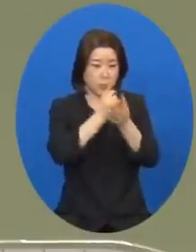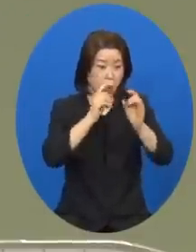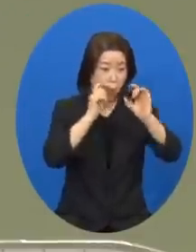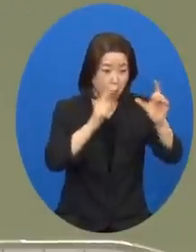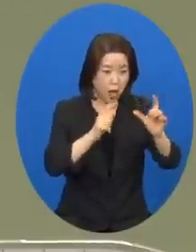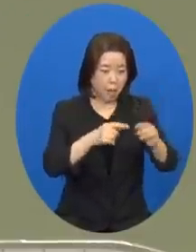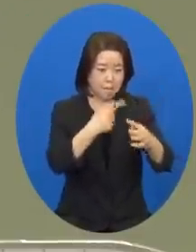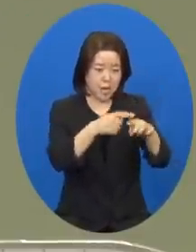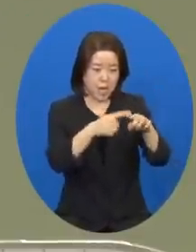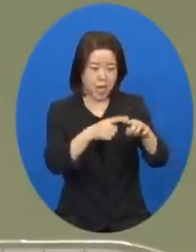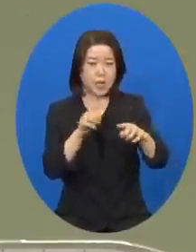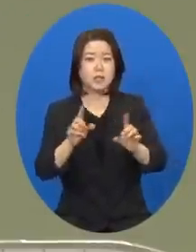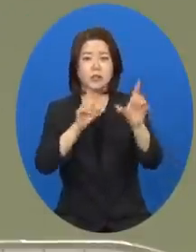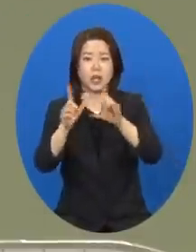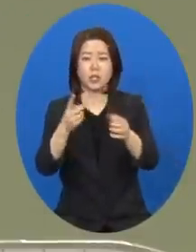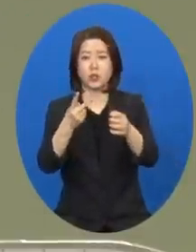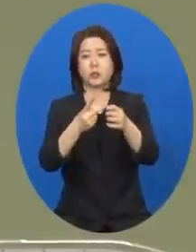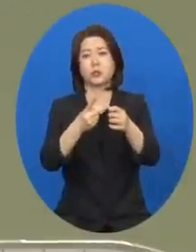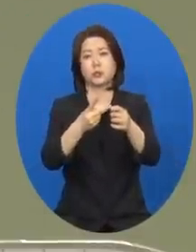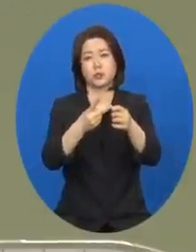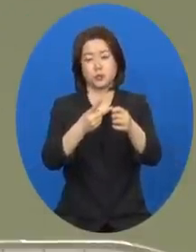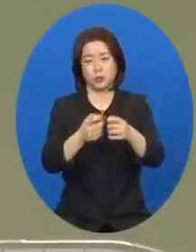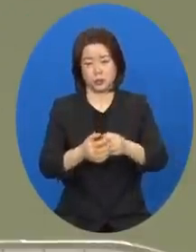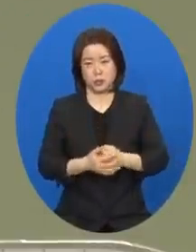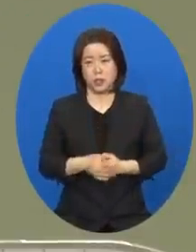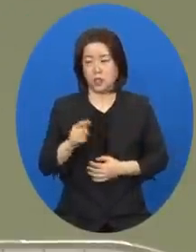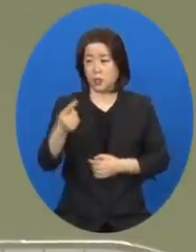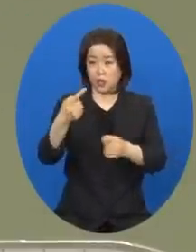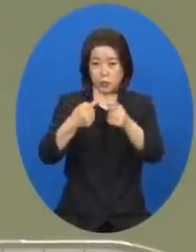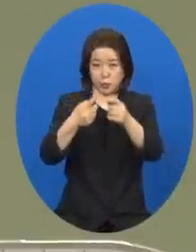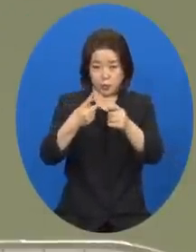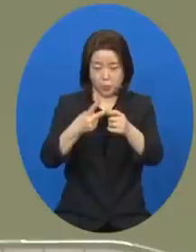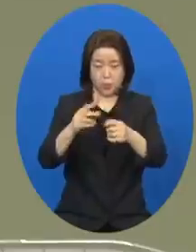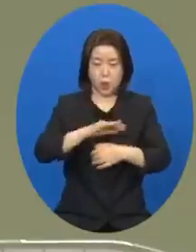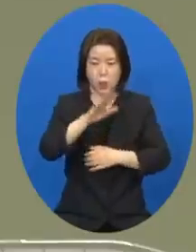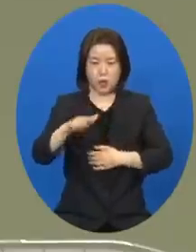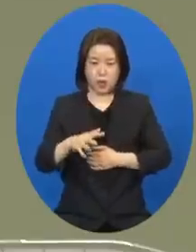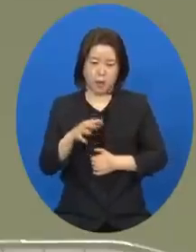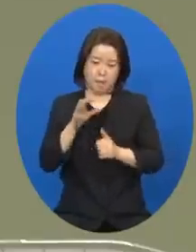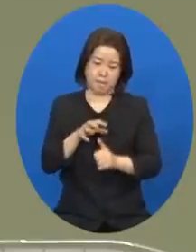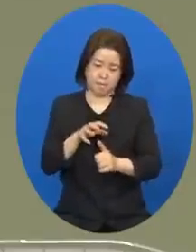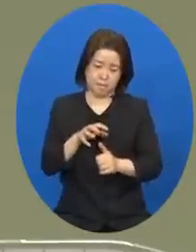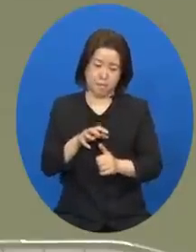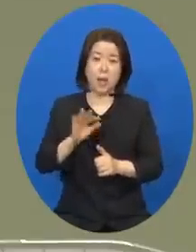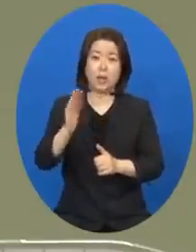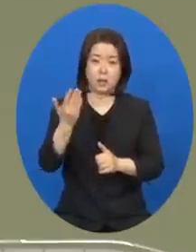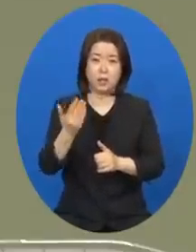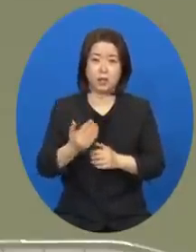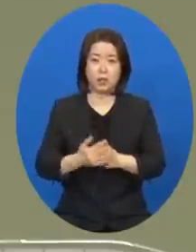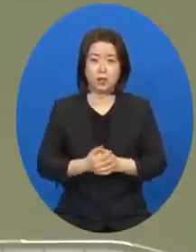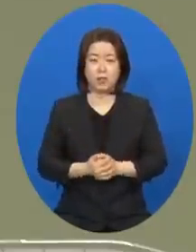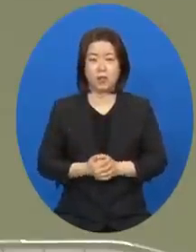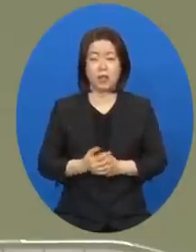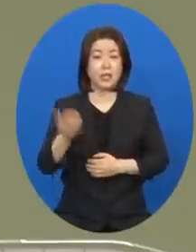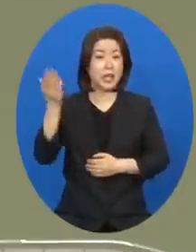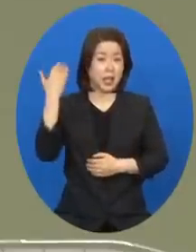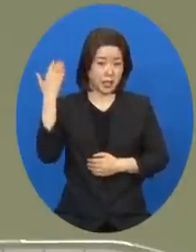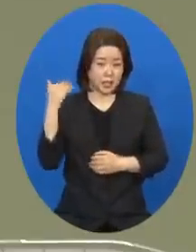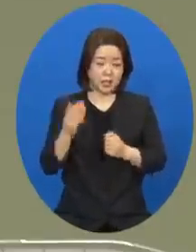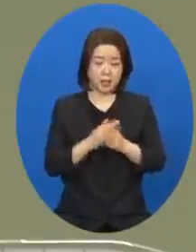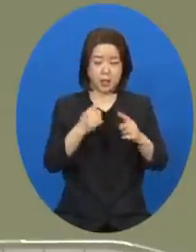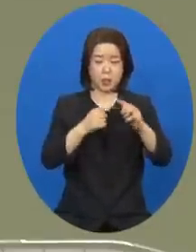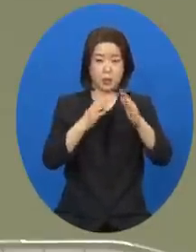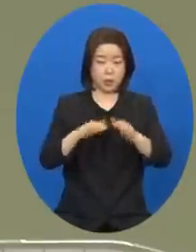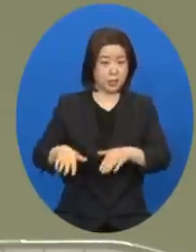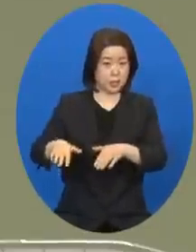사는 거. 이 두 가지는 꼼짝없이 우리를 얽음해요. 제가 어릴 때 교회에서